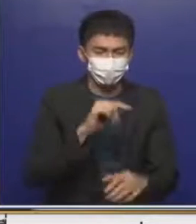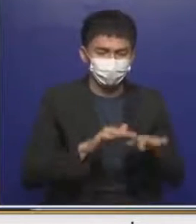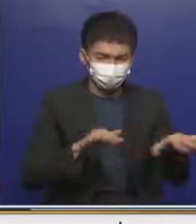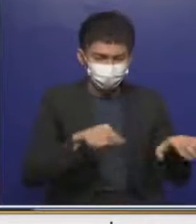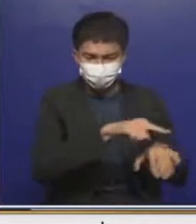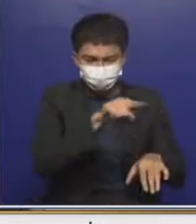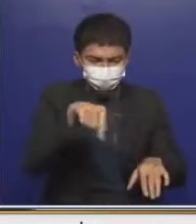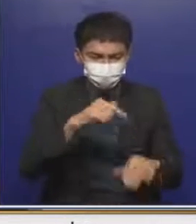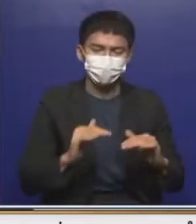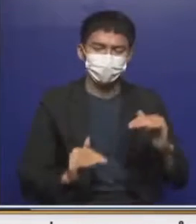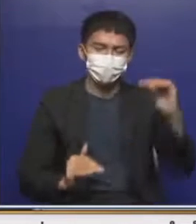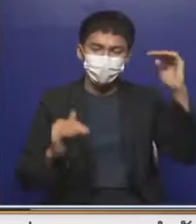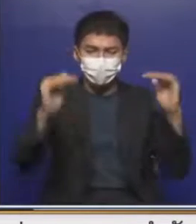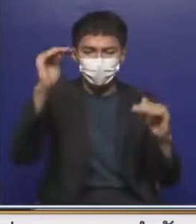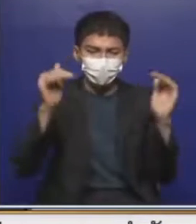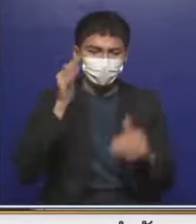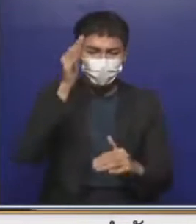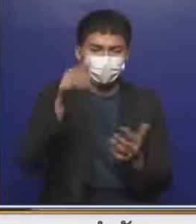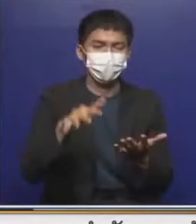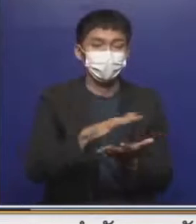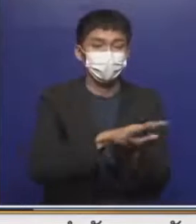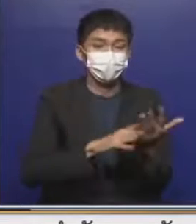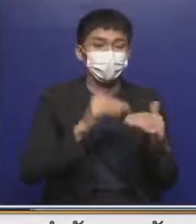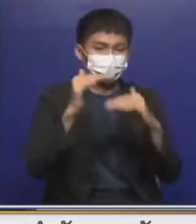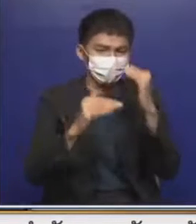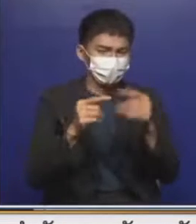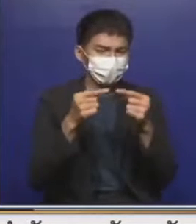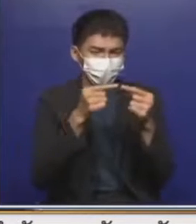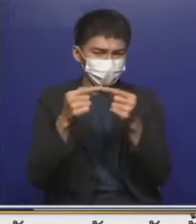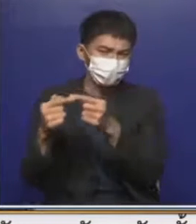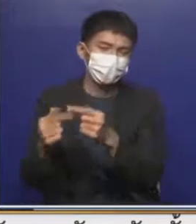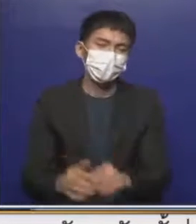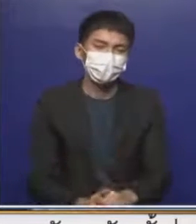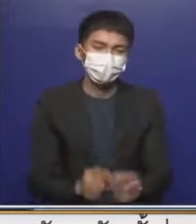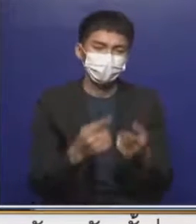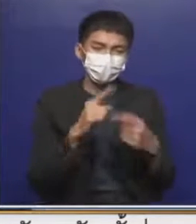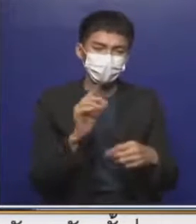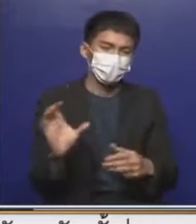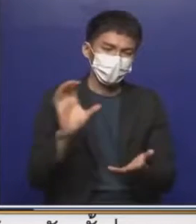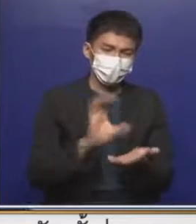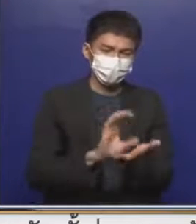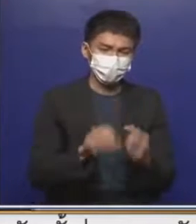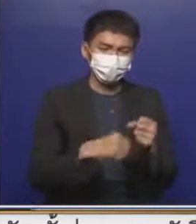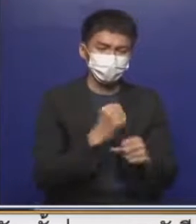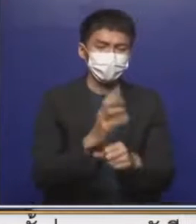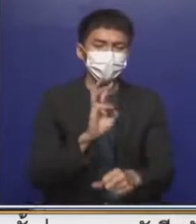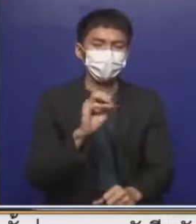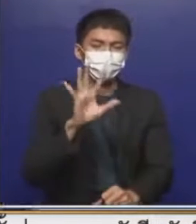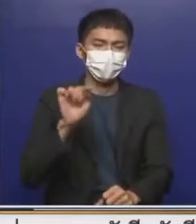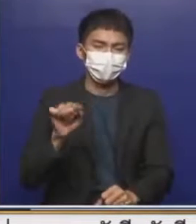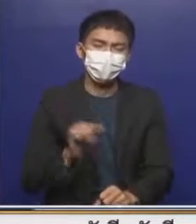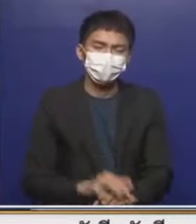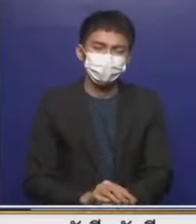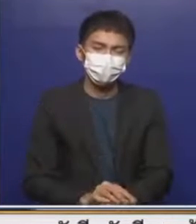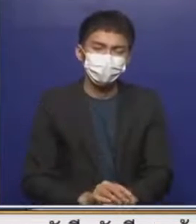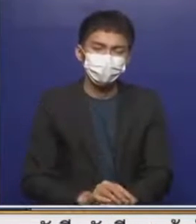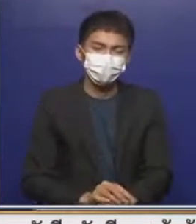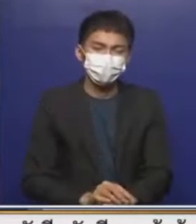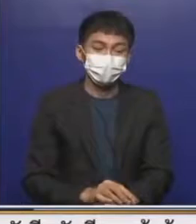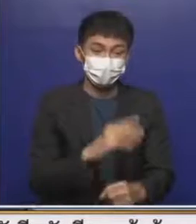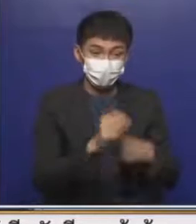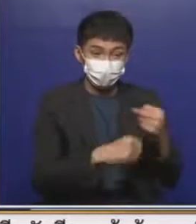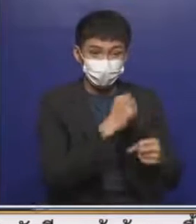่เป็กำลงสำคญของชาิใชไครับแต่งบประมาณปี 65 ชบับนี้กองคุเพอคามเสมอภาคทกศึษาจากปี 64